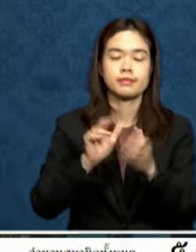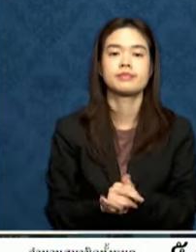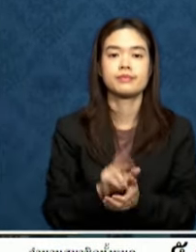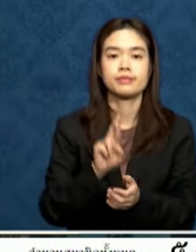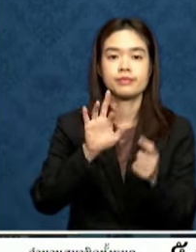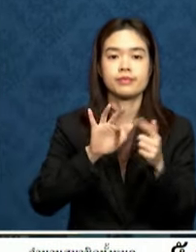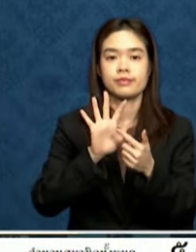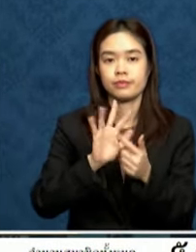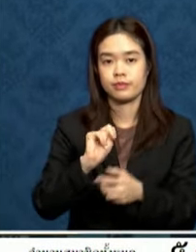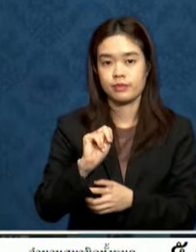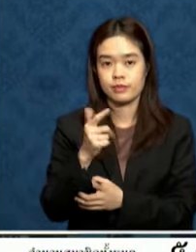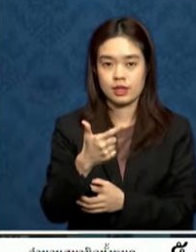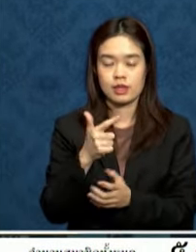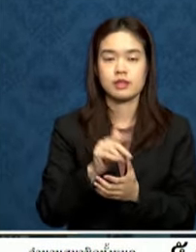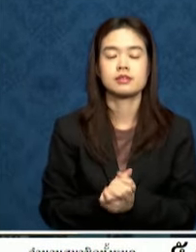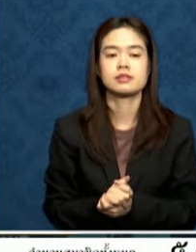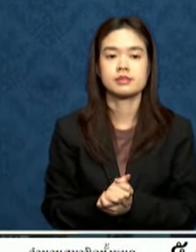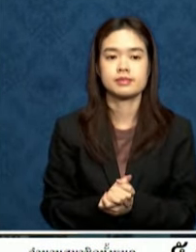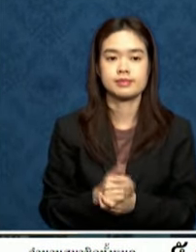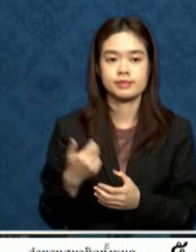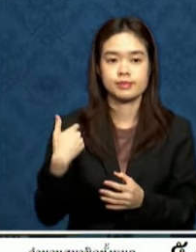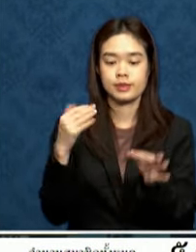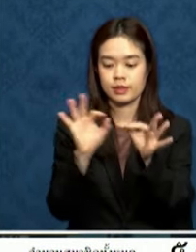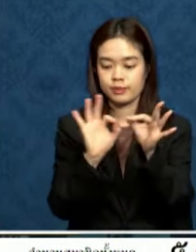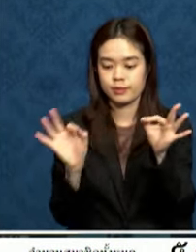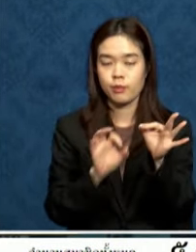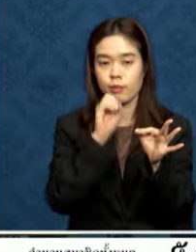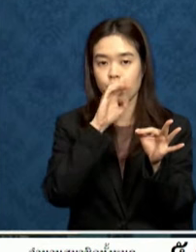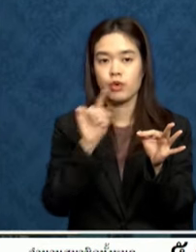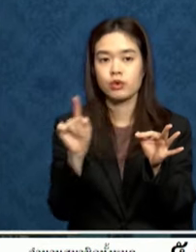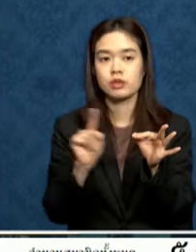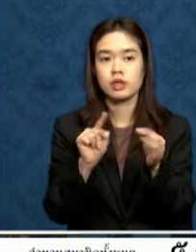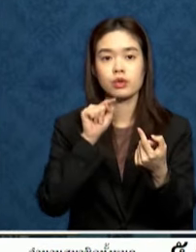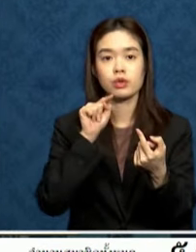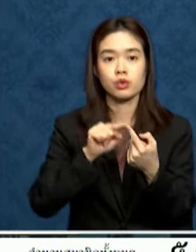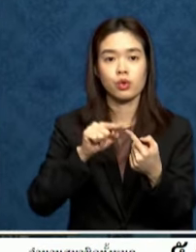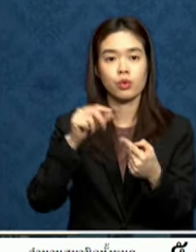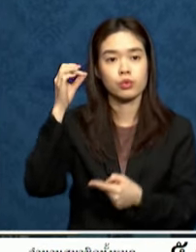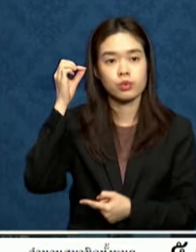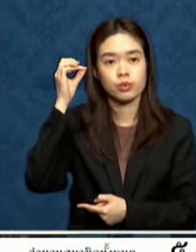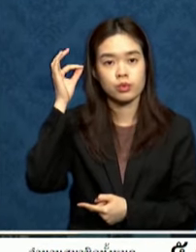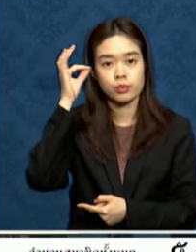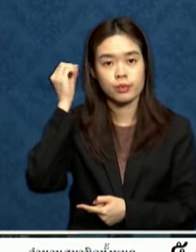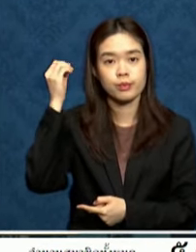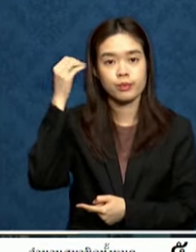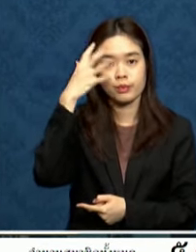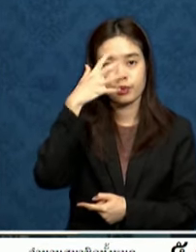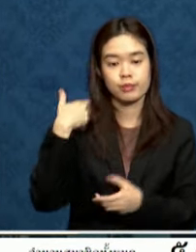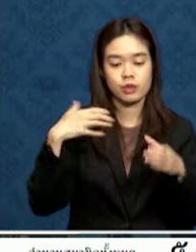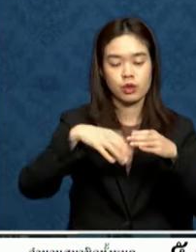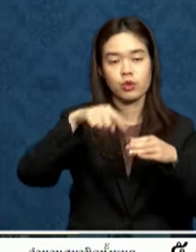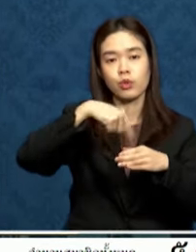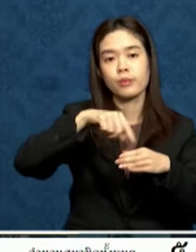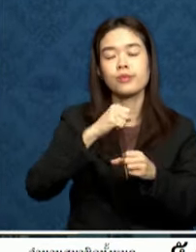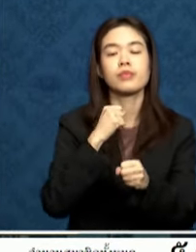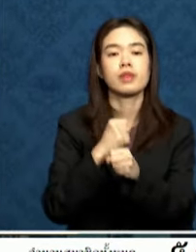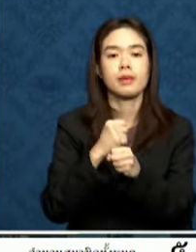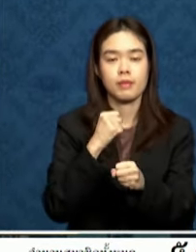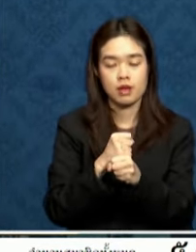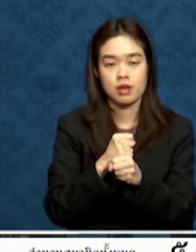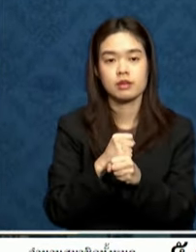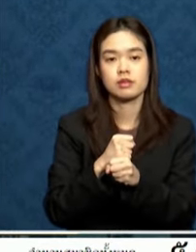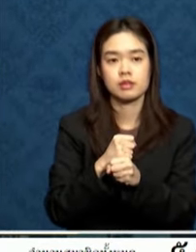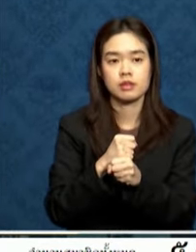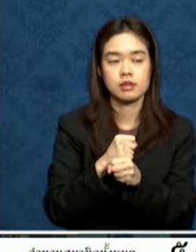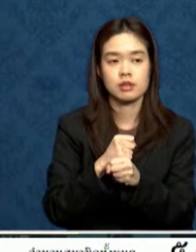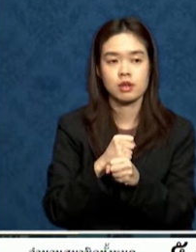เบาสุดนะครับที่ร่างขึ้นมาคือร่างของท่านพฤตและคณะครับท่านประธานครับจะเห็นว่าใน